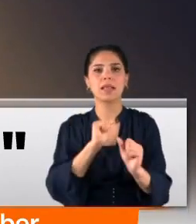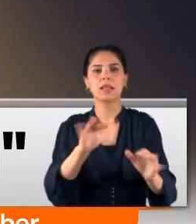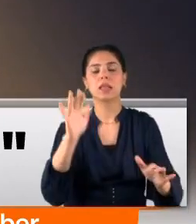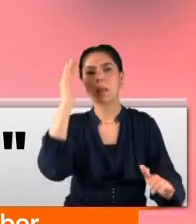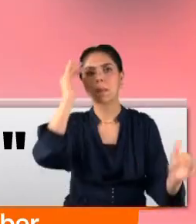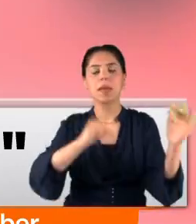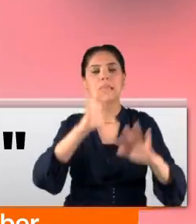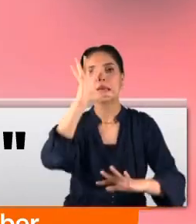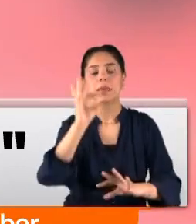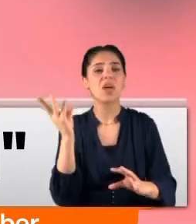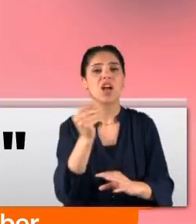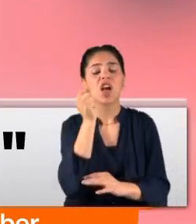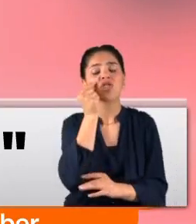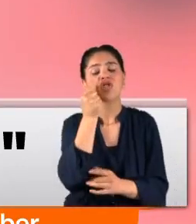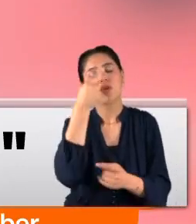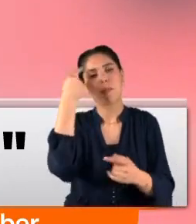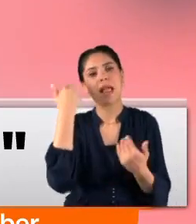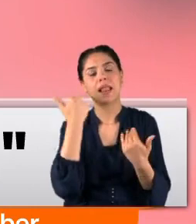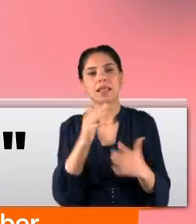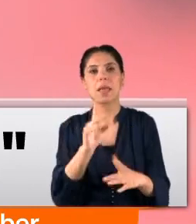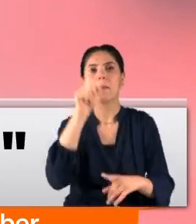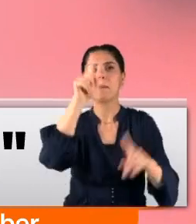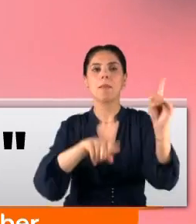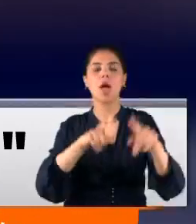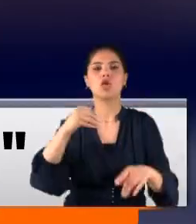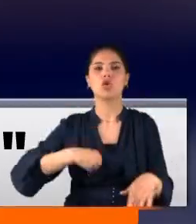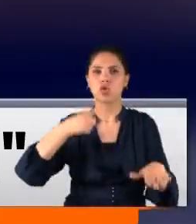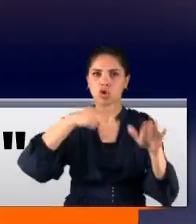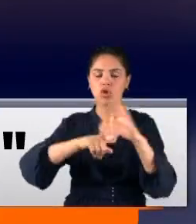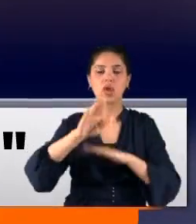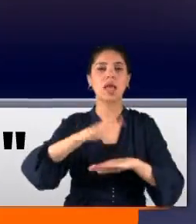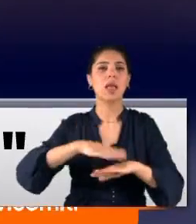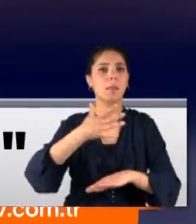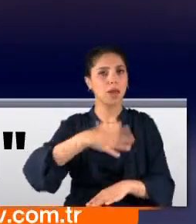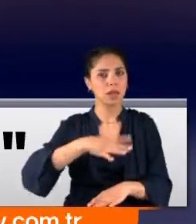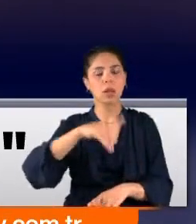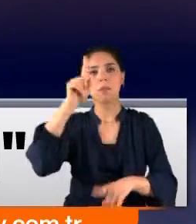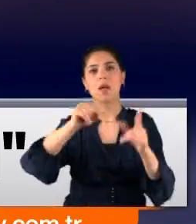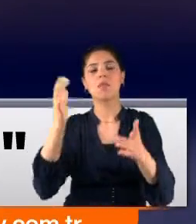olduğu henüz belli değil. Kullanıcılardan kimi suç duyurusunda bulunmaya hazırlanıyor, kimi